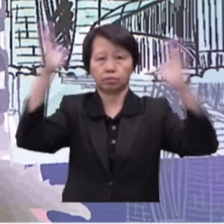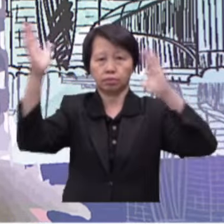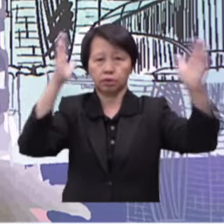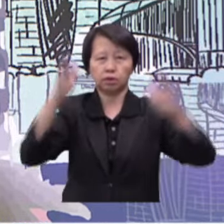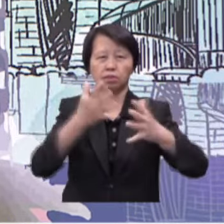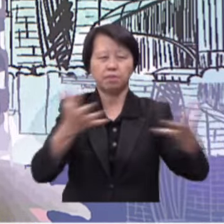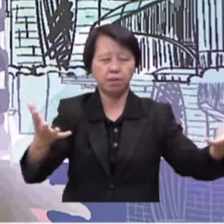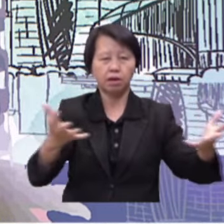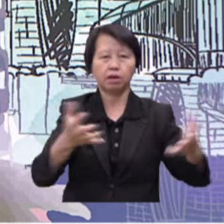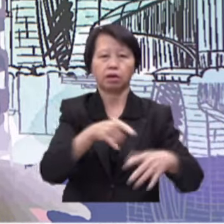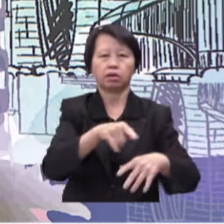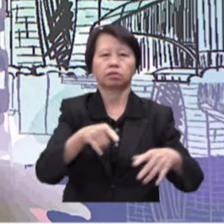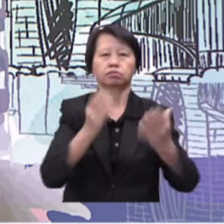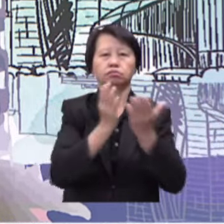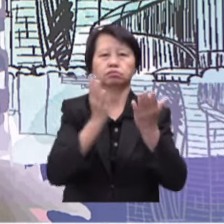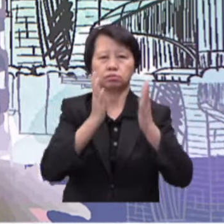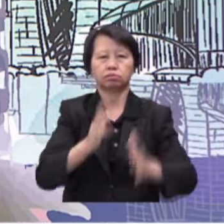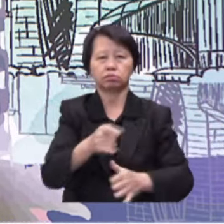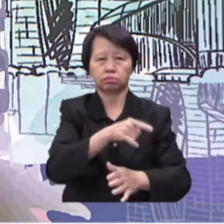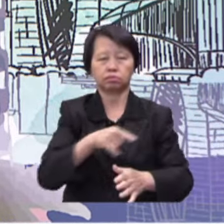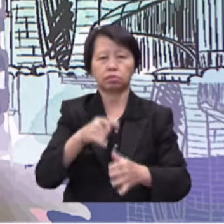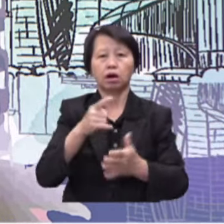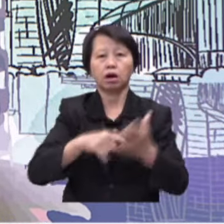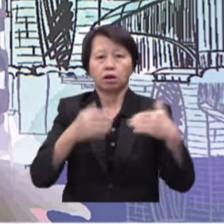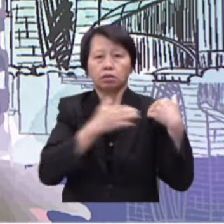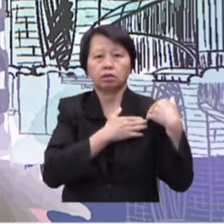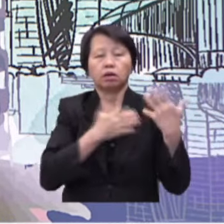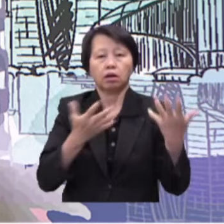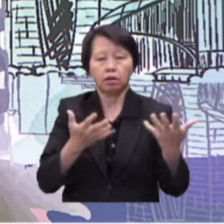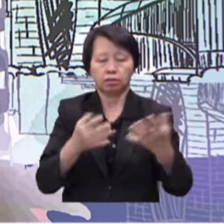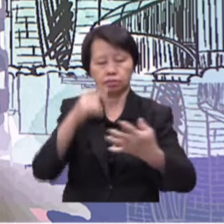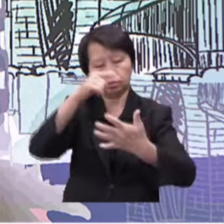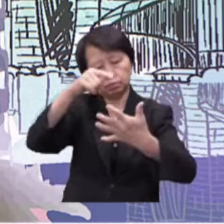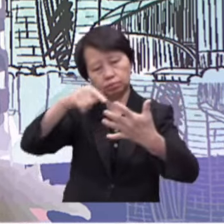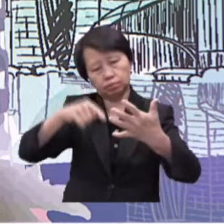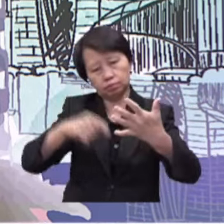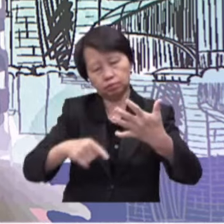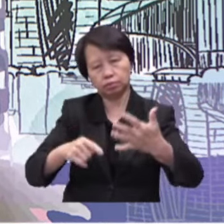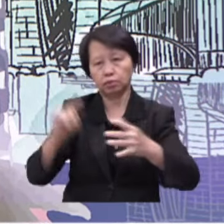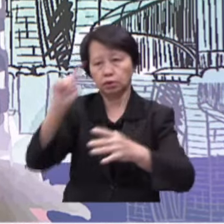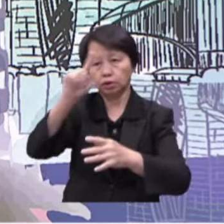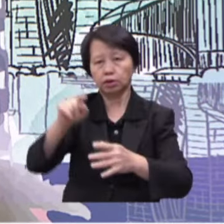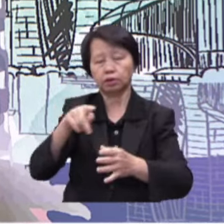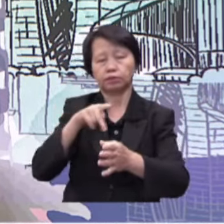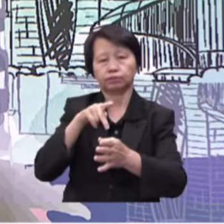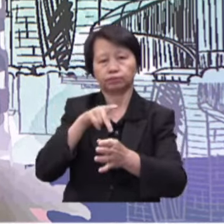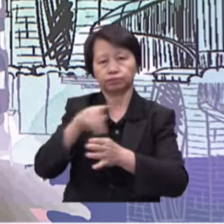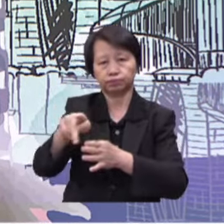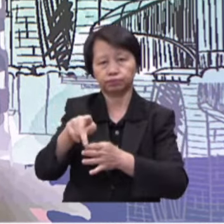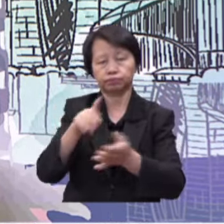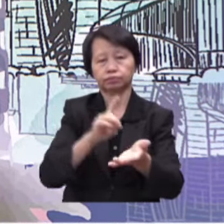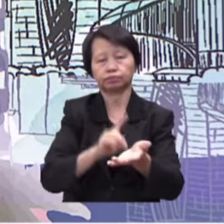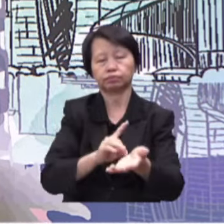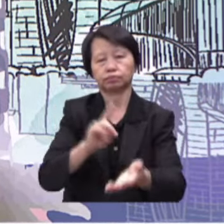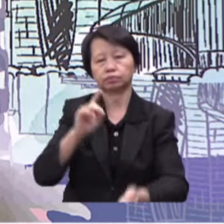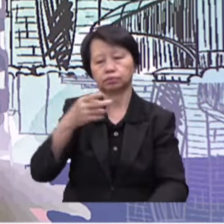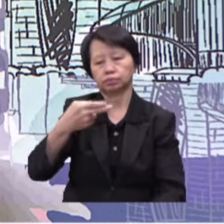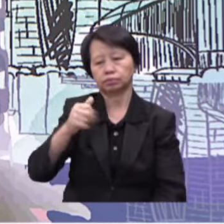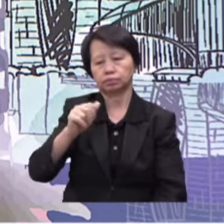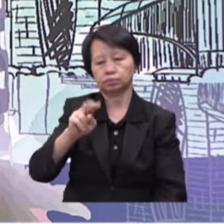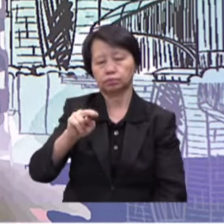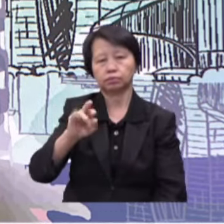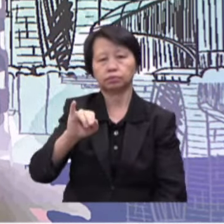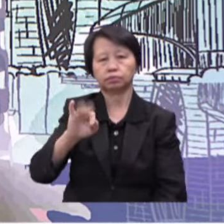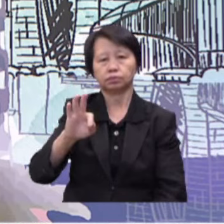juga Apakah peranan yang dilakukan dan persoalan ini akan ditanyakan oleh prof Haji Muhammad